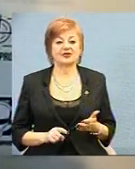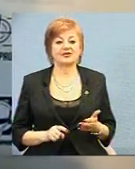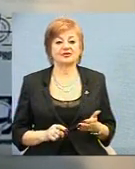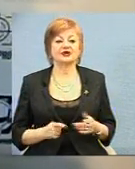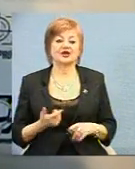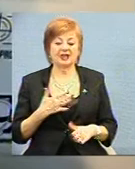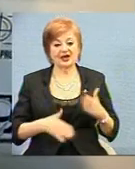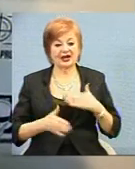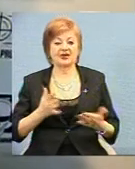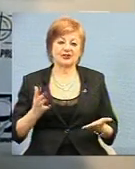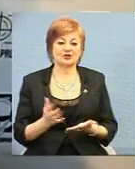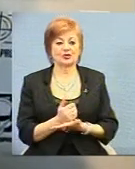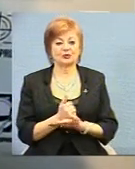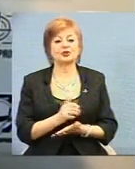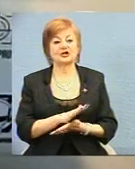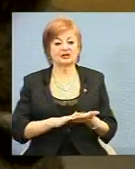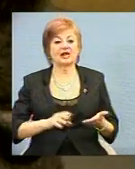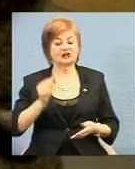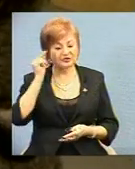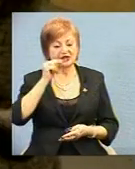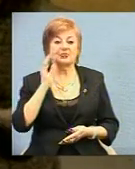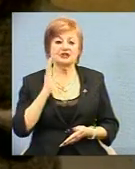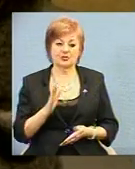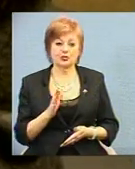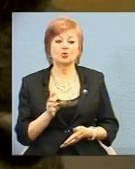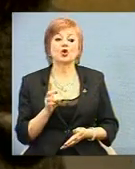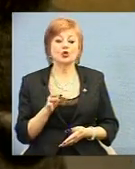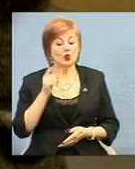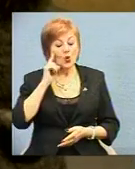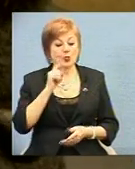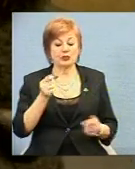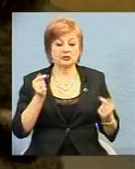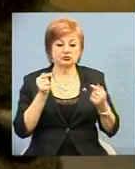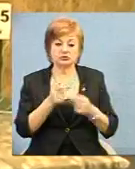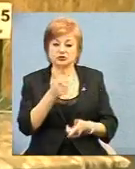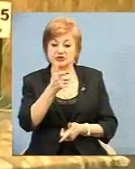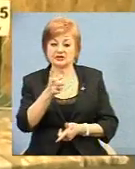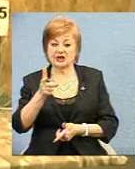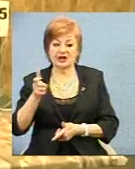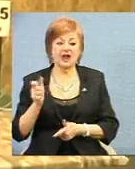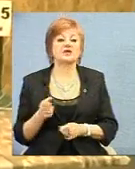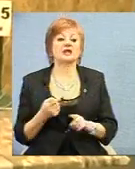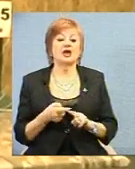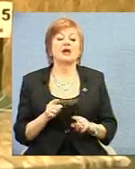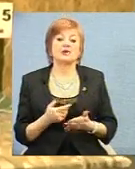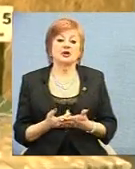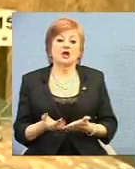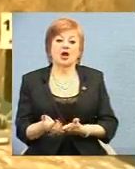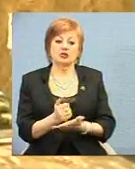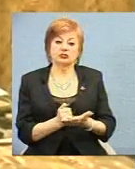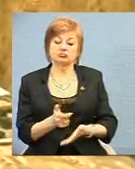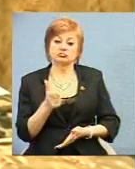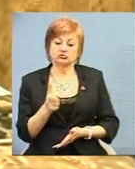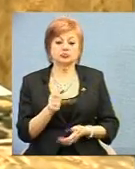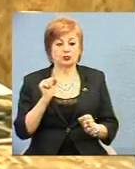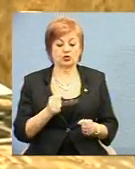довольна, что выиграла, не знаю, ну, дальше буду заниматься. Втім, вміння влучно стріляти далеко не все. Взявши до рук зброю, легко завдати шкоду навіть